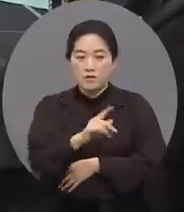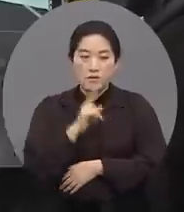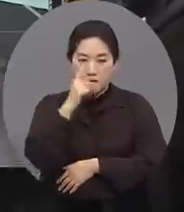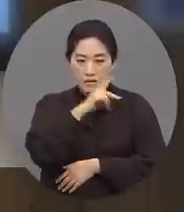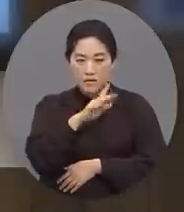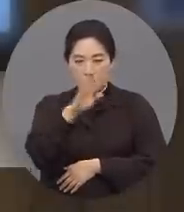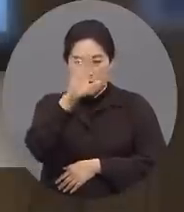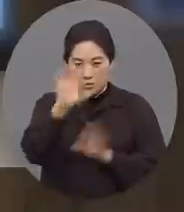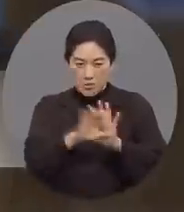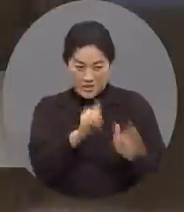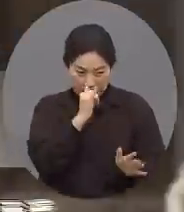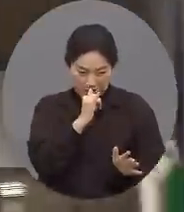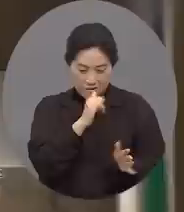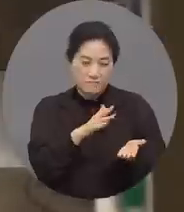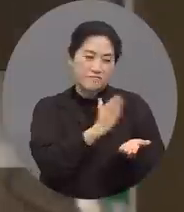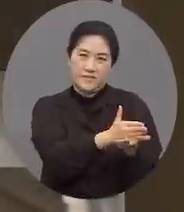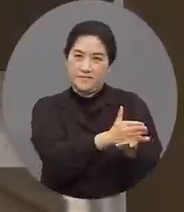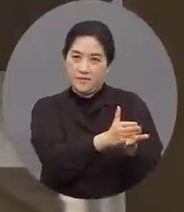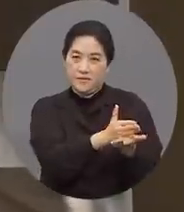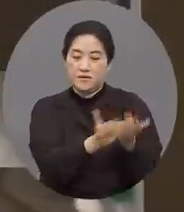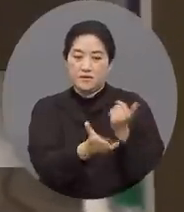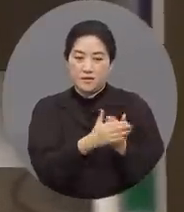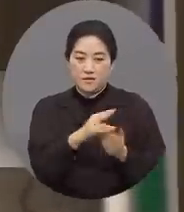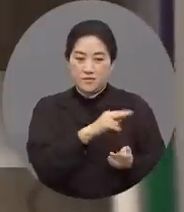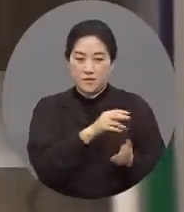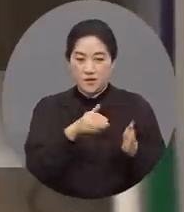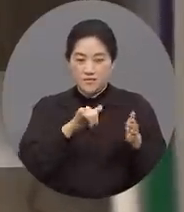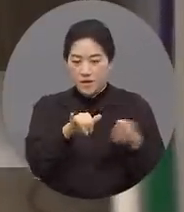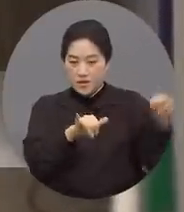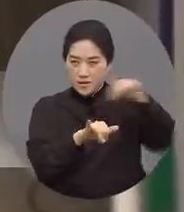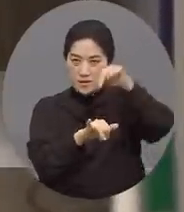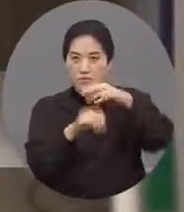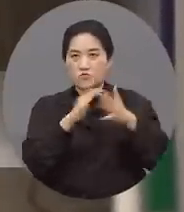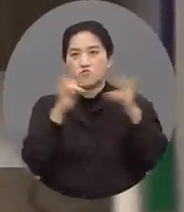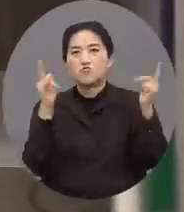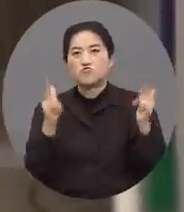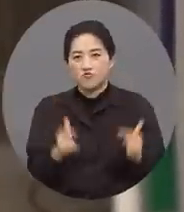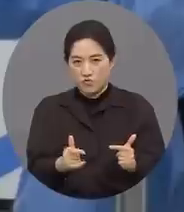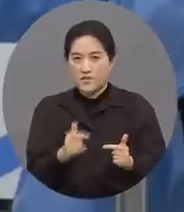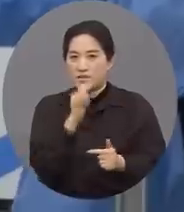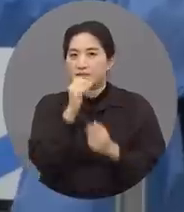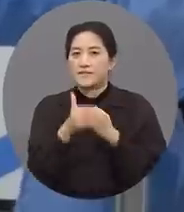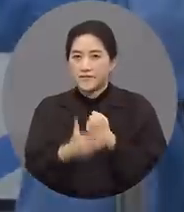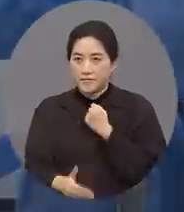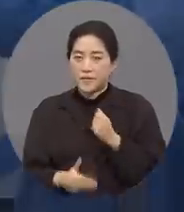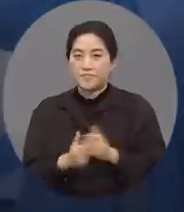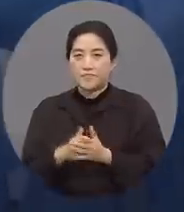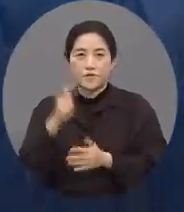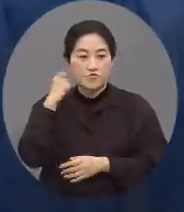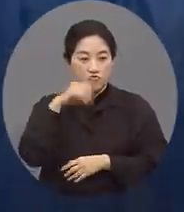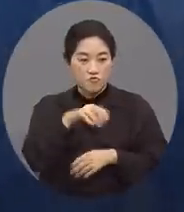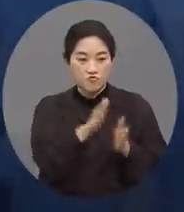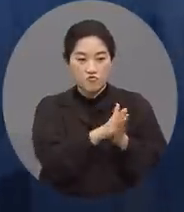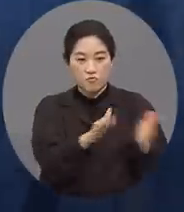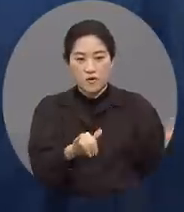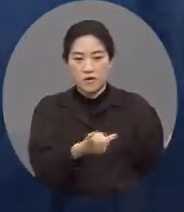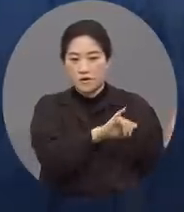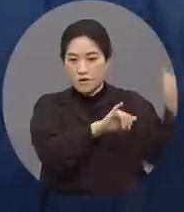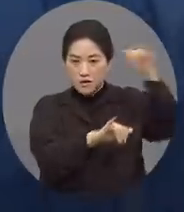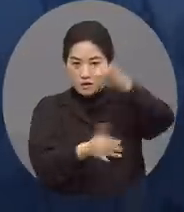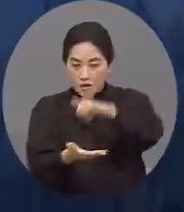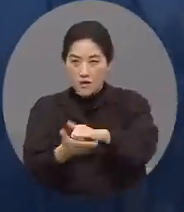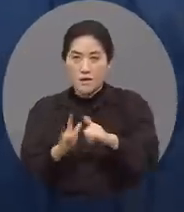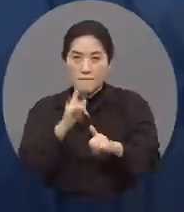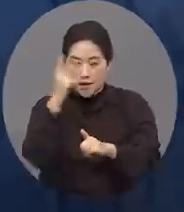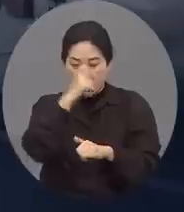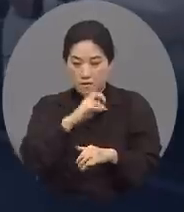받은 사람이 비행기에 타지 못하면서 탑승 인원이 줄어든 영향이 있는 것으로 추정됩니다. 중국발 입국자의 공항 PCR 검사